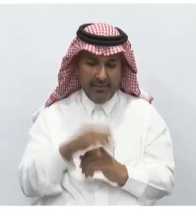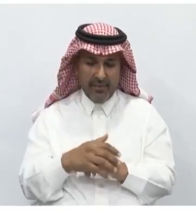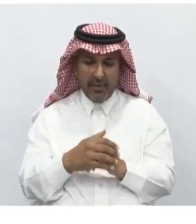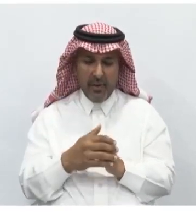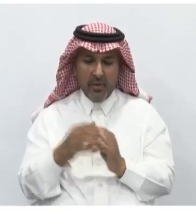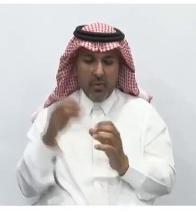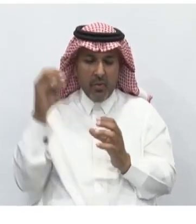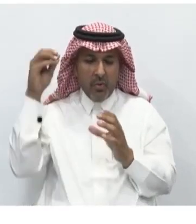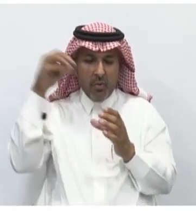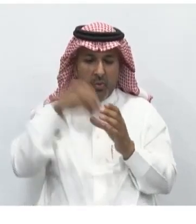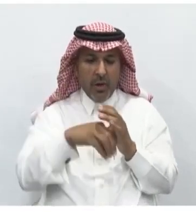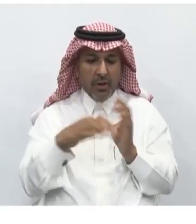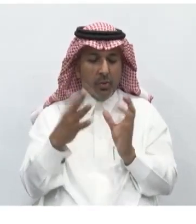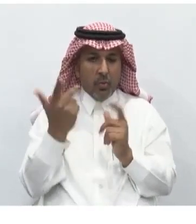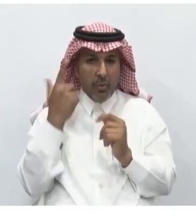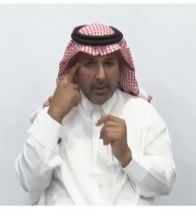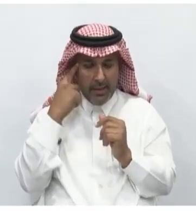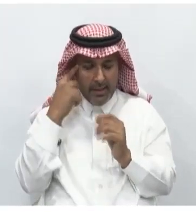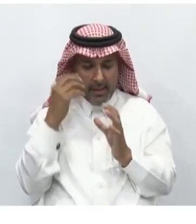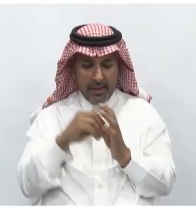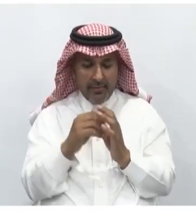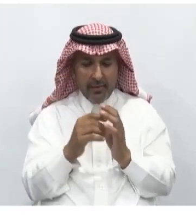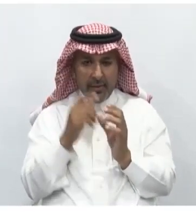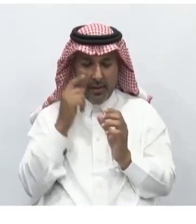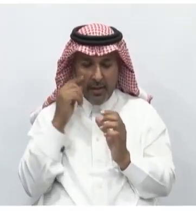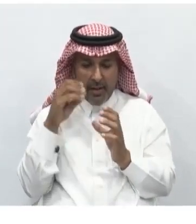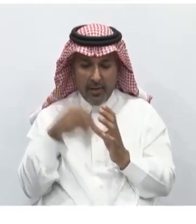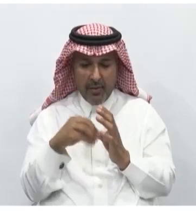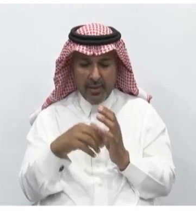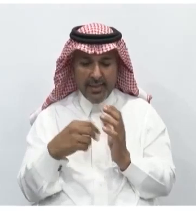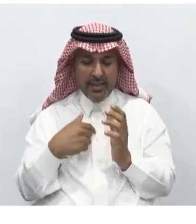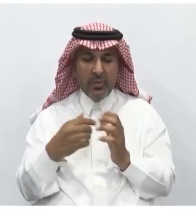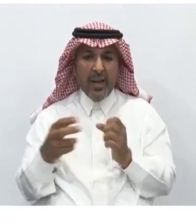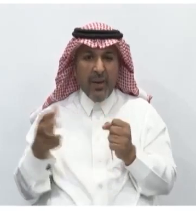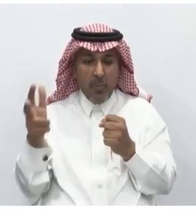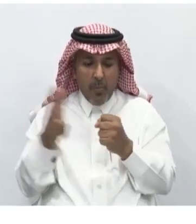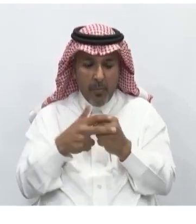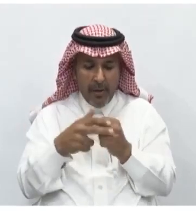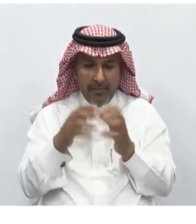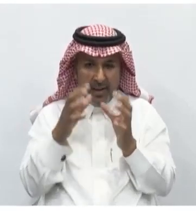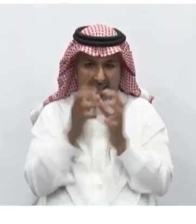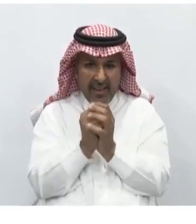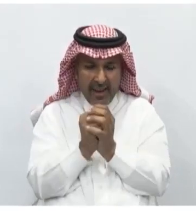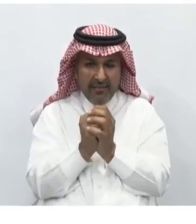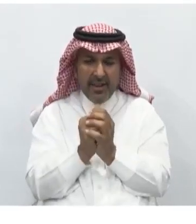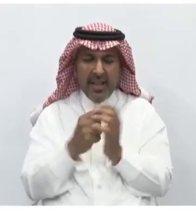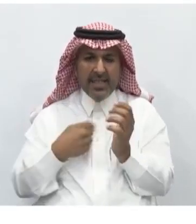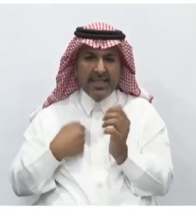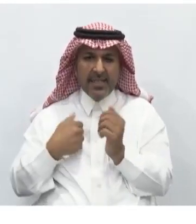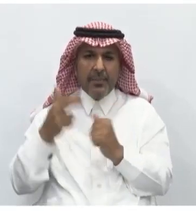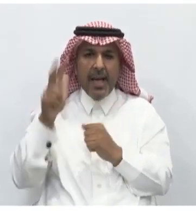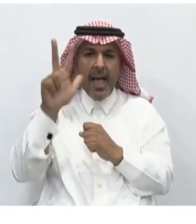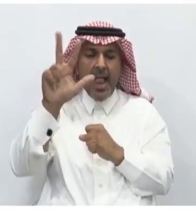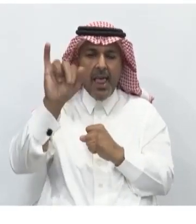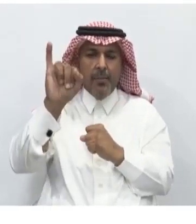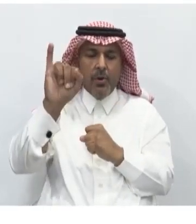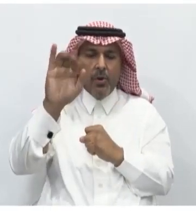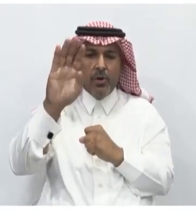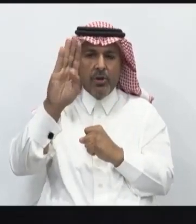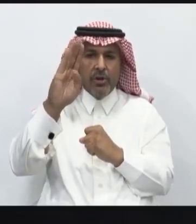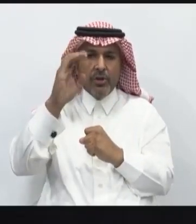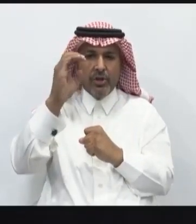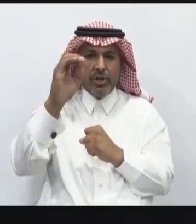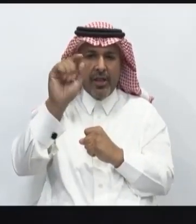قعر أوعية محكمة الإغلاق تسمى الإغلاق تسمى المجففات مثل هذه الصورة. ما